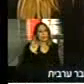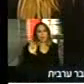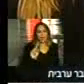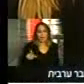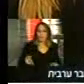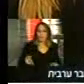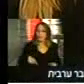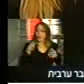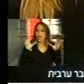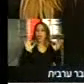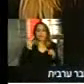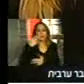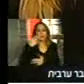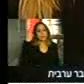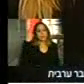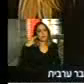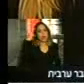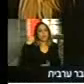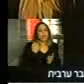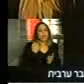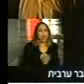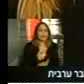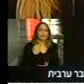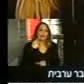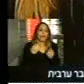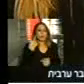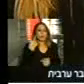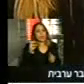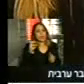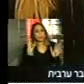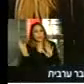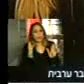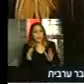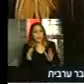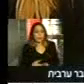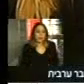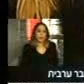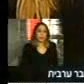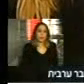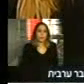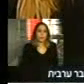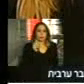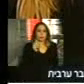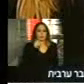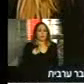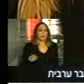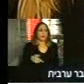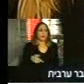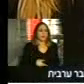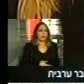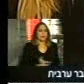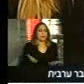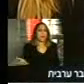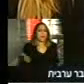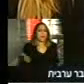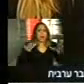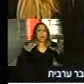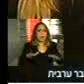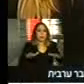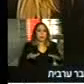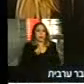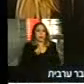מדינה ערבית עד שנות ה-20 המוקדמות. ובעצם הוא נחשף לכל הפן... הוא בן 25 היום.